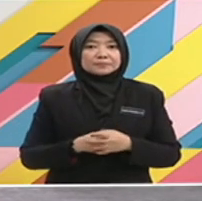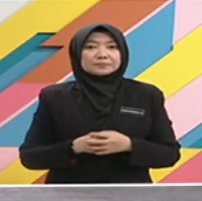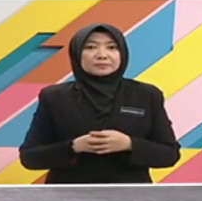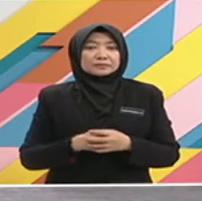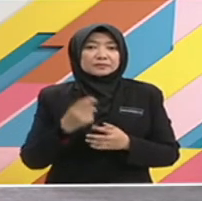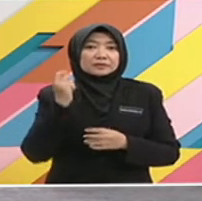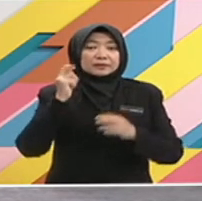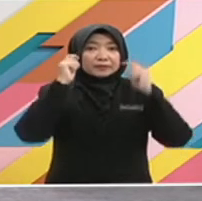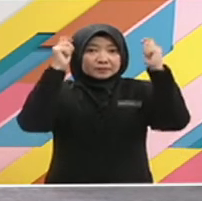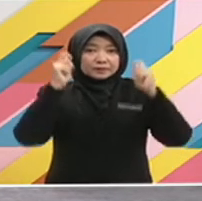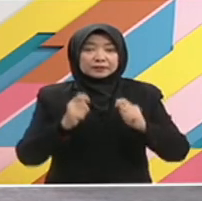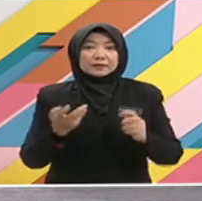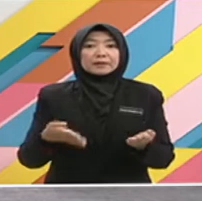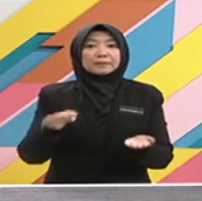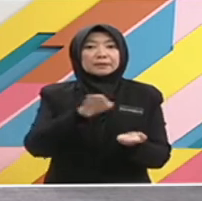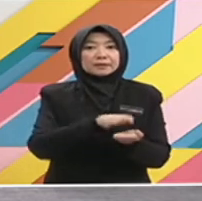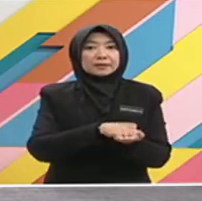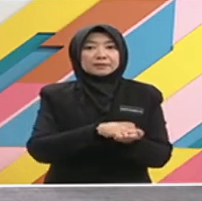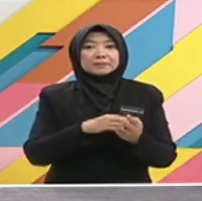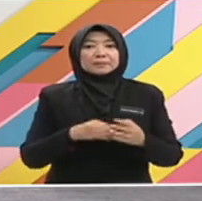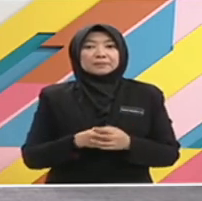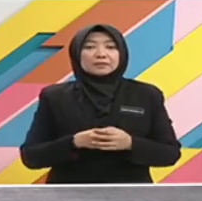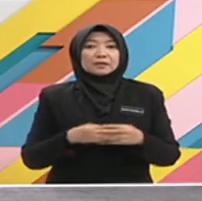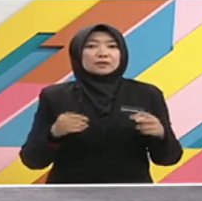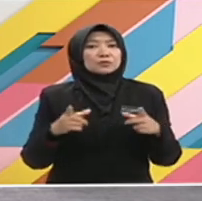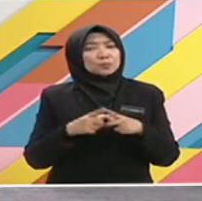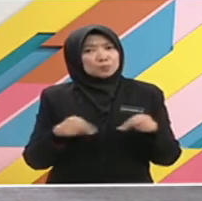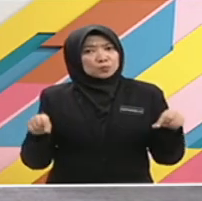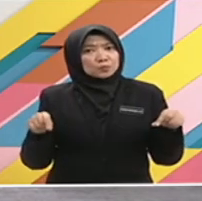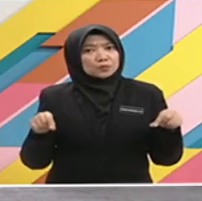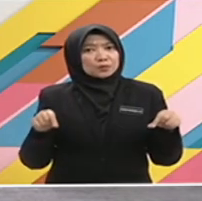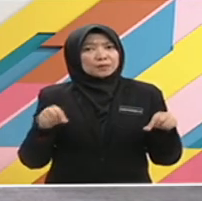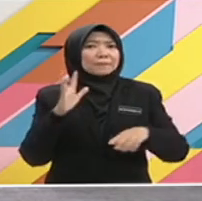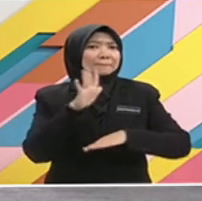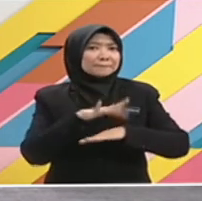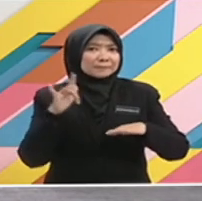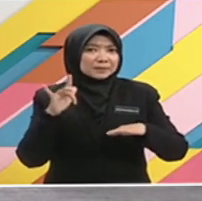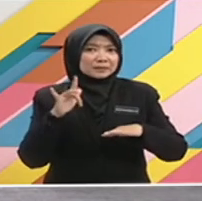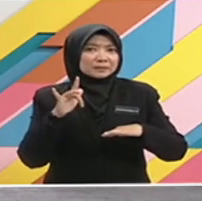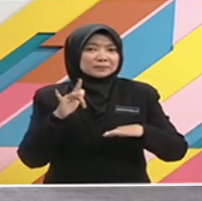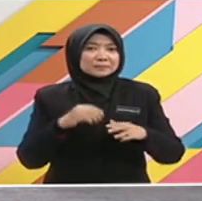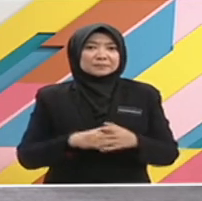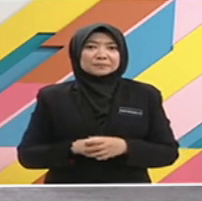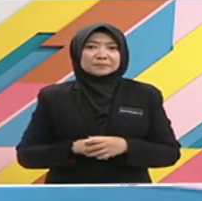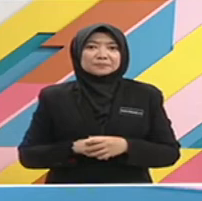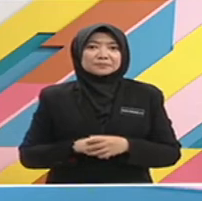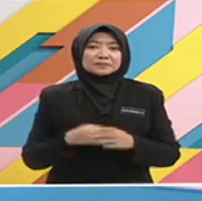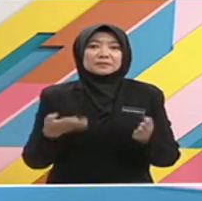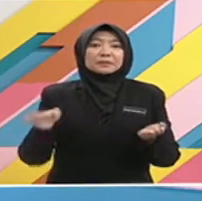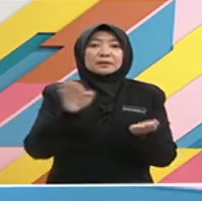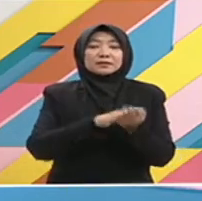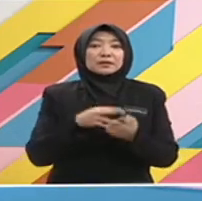kalau Jepun dinamakan sebagai origami. Origami tu lipatan. Lipatan saja. Kalau lipatan dan